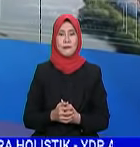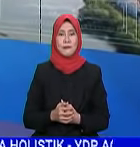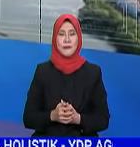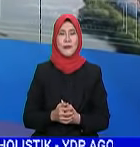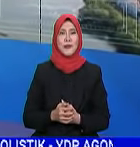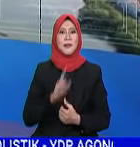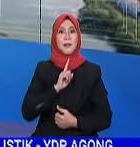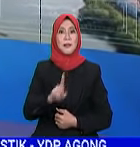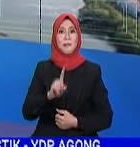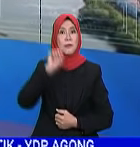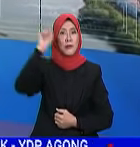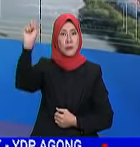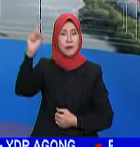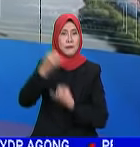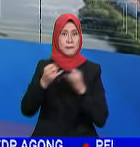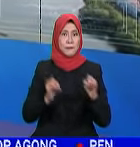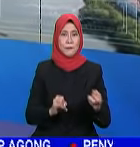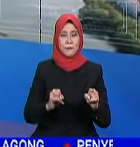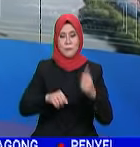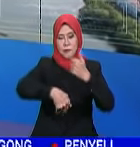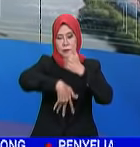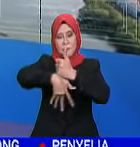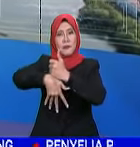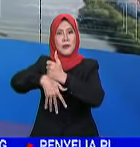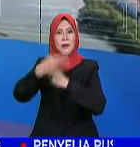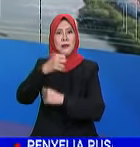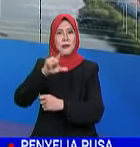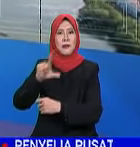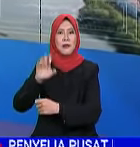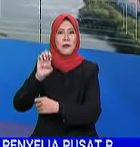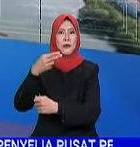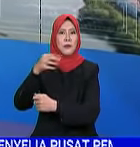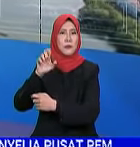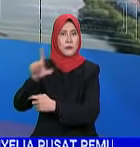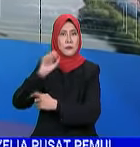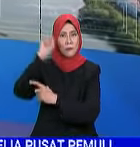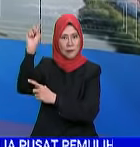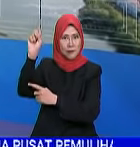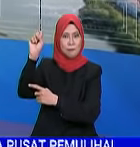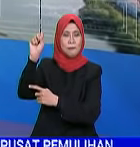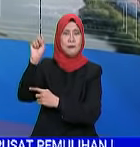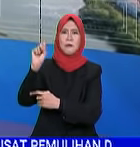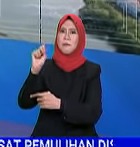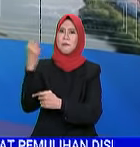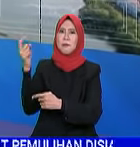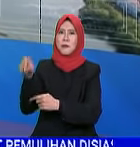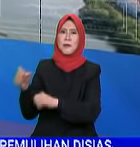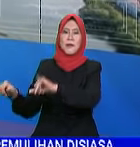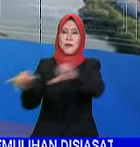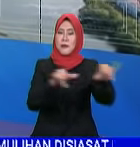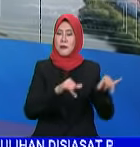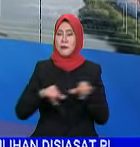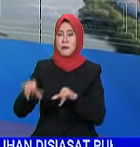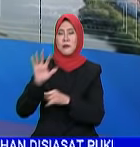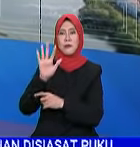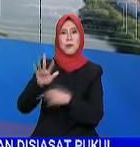Majlis Ugama Islam Sabah melalui Jawatankuasa Penyelaras Hal Ehwal Islam Negeri Sabah, JAPIHIS, giat menyelaras 5